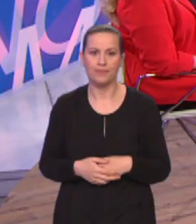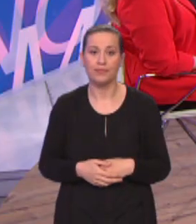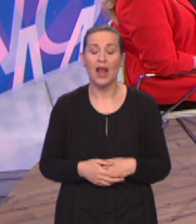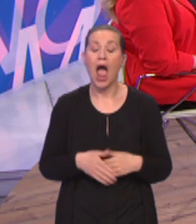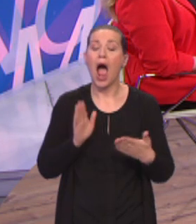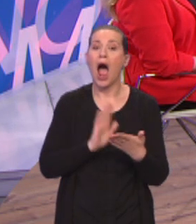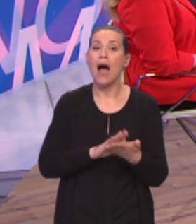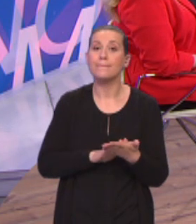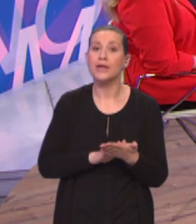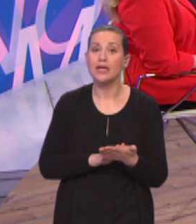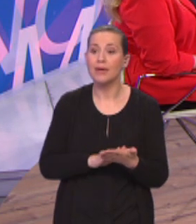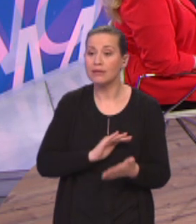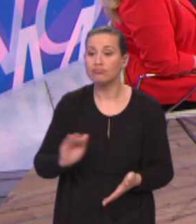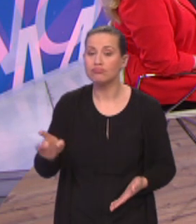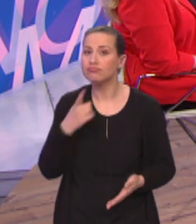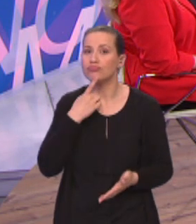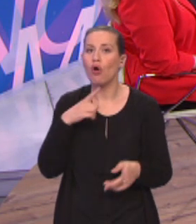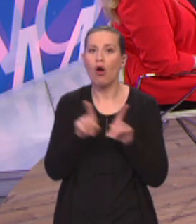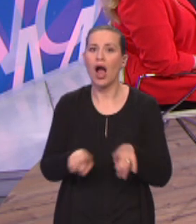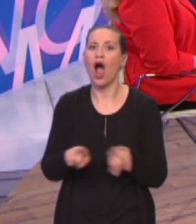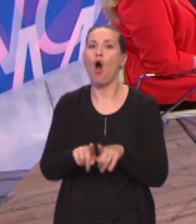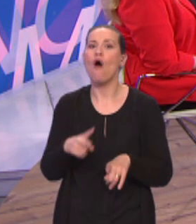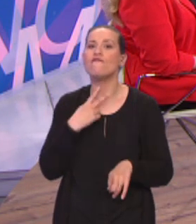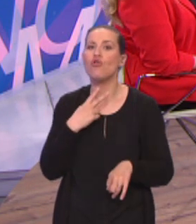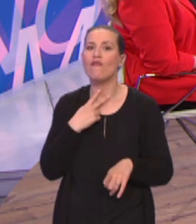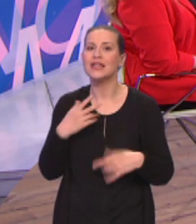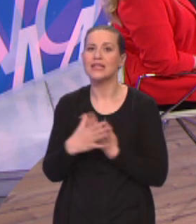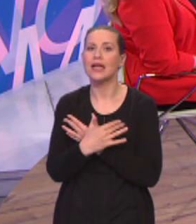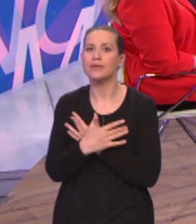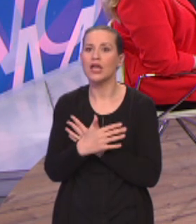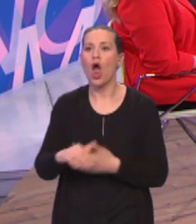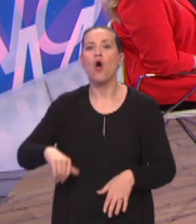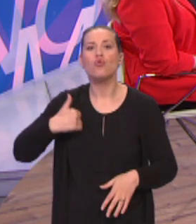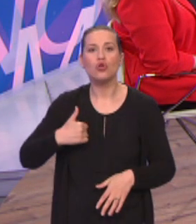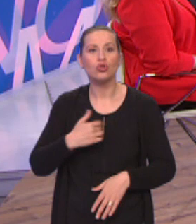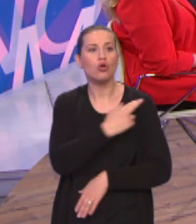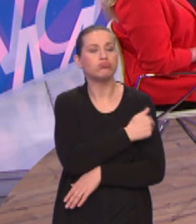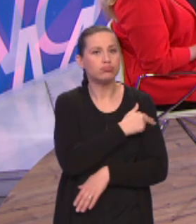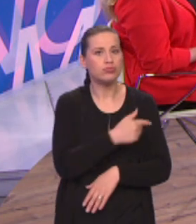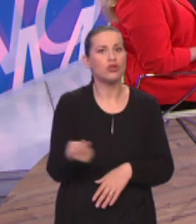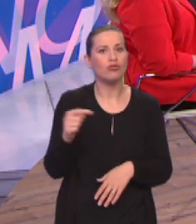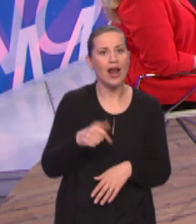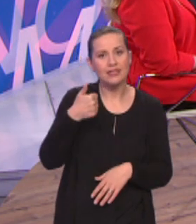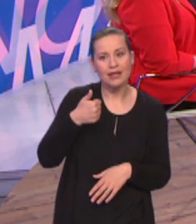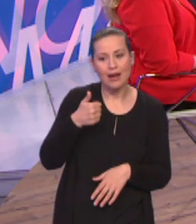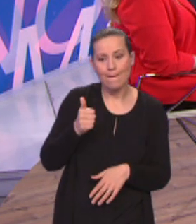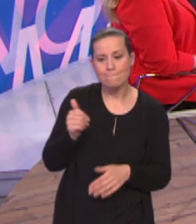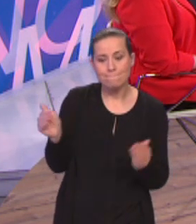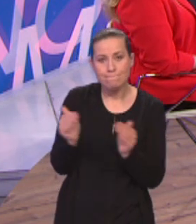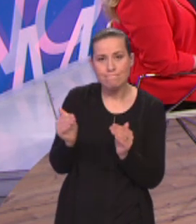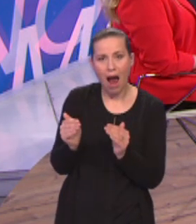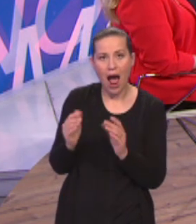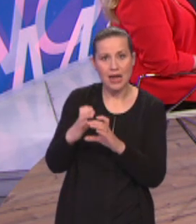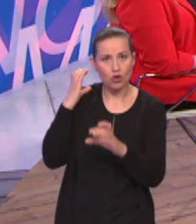primjeri djece koja su ovako kao sada vukovarski leptirići, tu vam ujutro u Švicarskoj dolazi jedan mali autobus